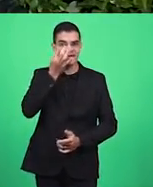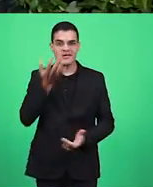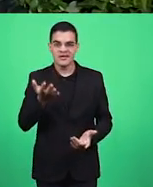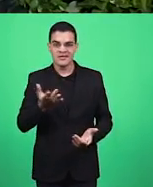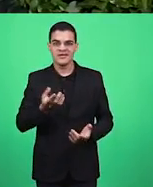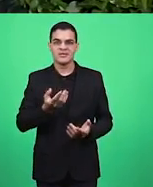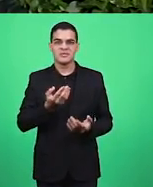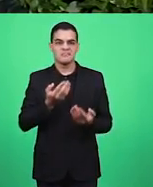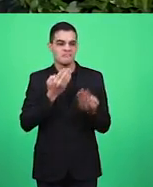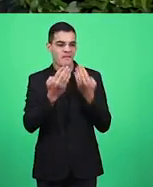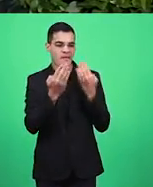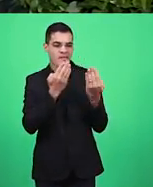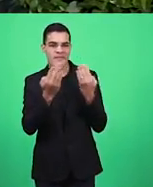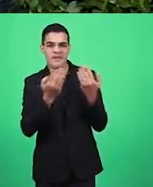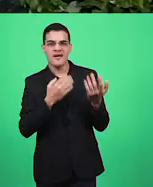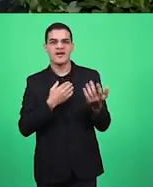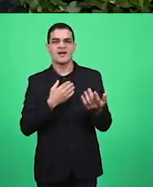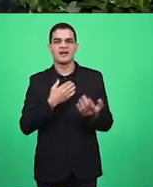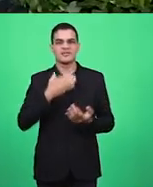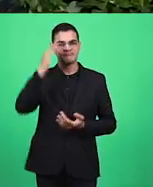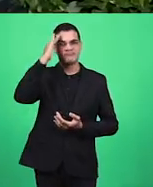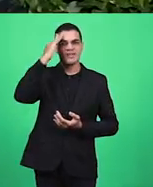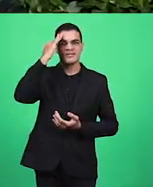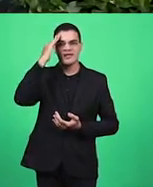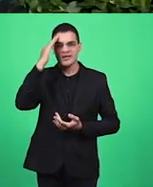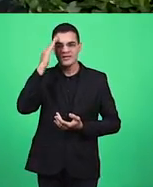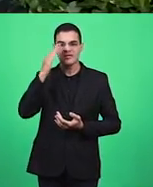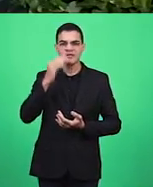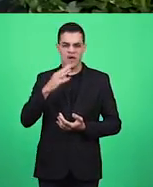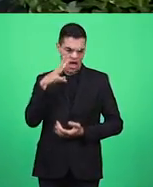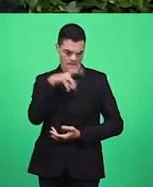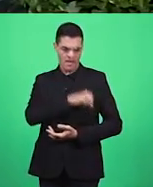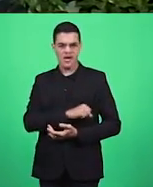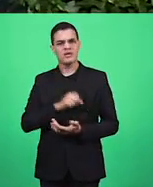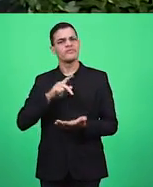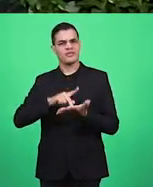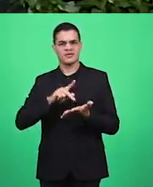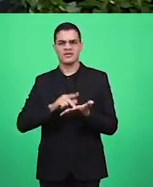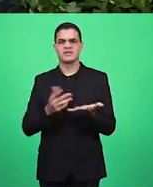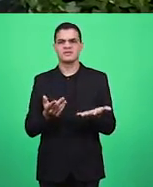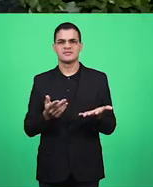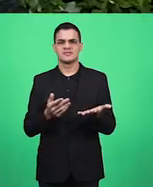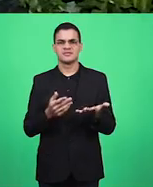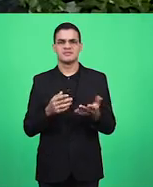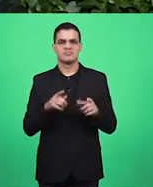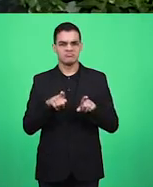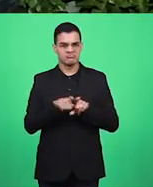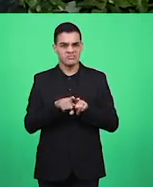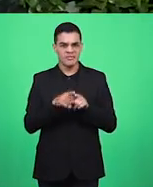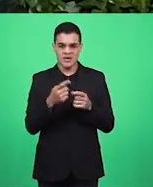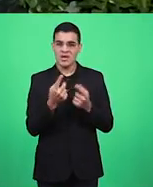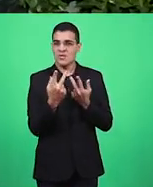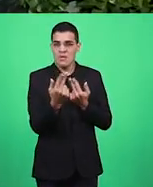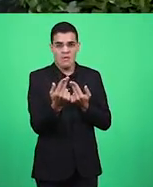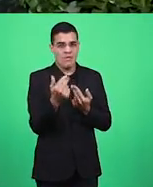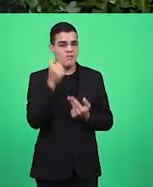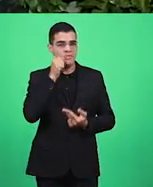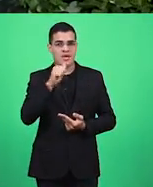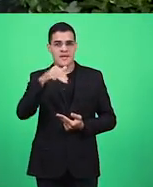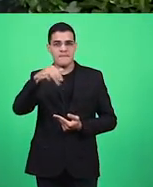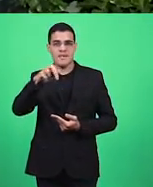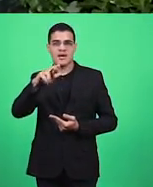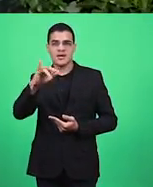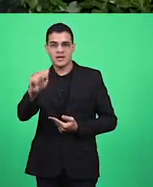Ним, участвовали в разговорах, любили Его, как любят друга, да, были